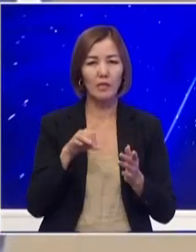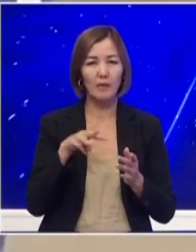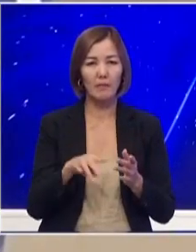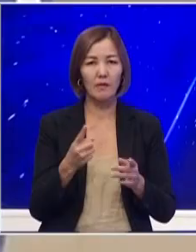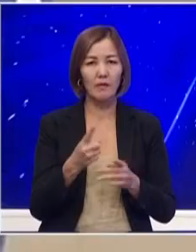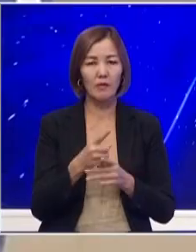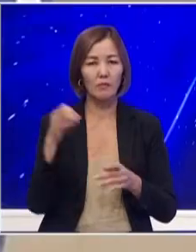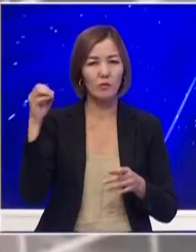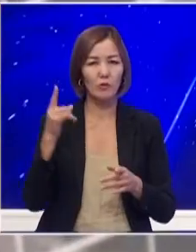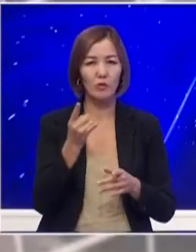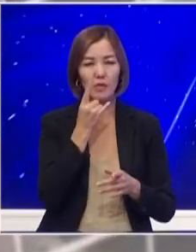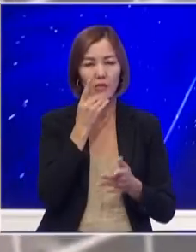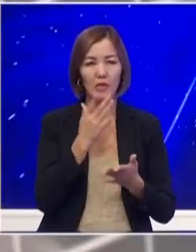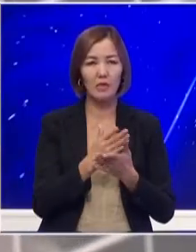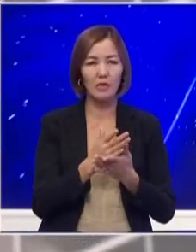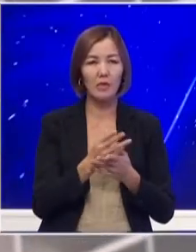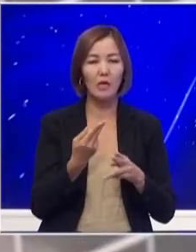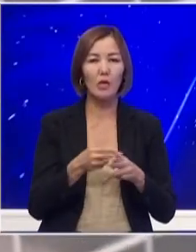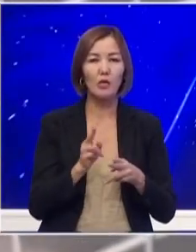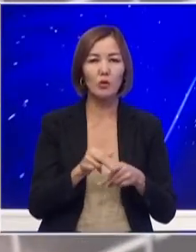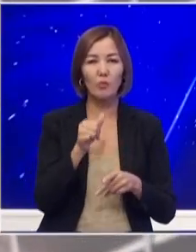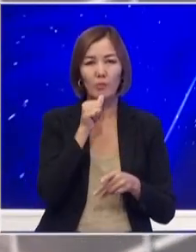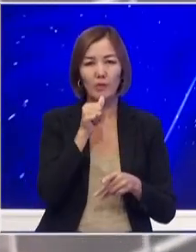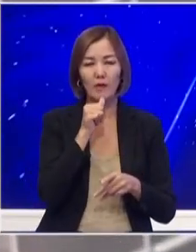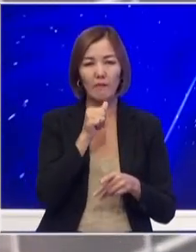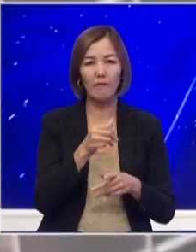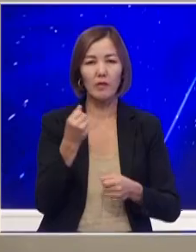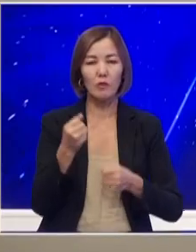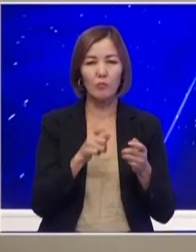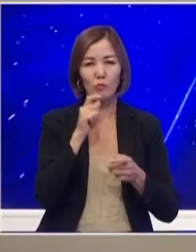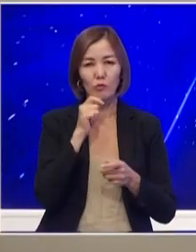километров на одном солнечном заряде. Чтобы это проверить, мужчина отправился